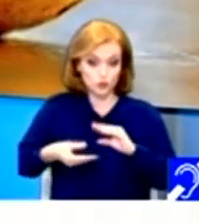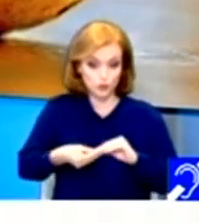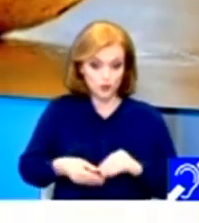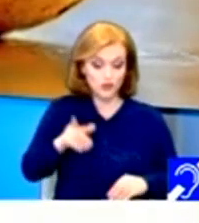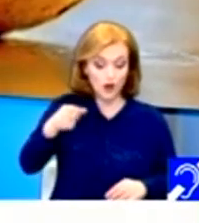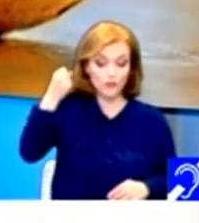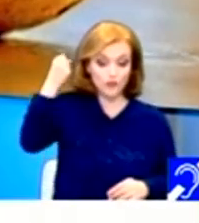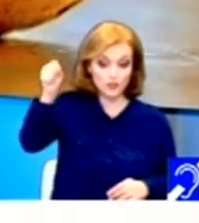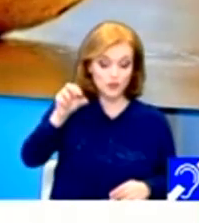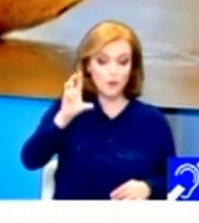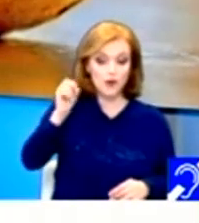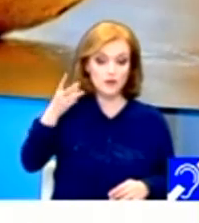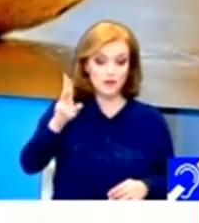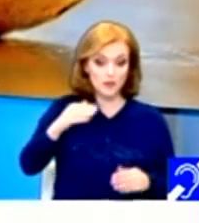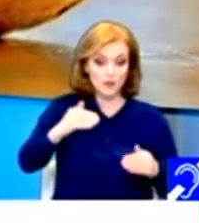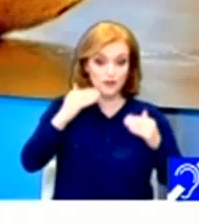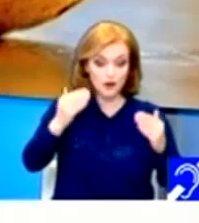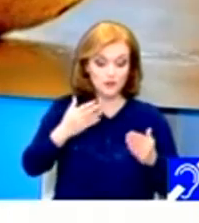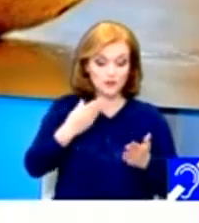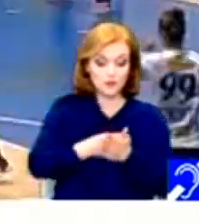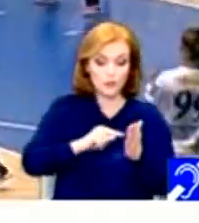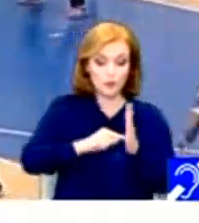Bănie și conduc cu maximum de puncte în clasament.